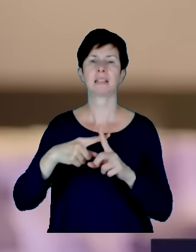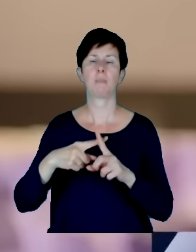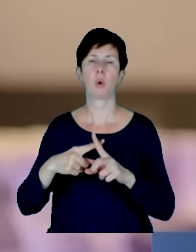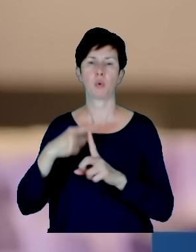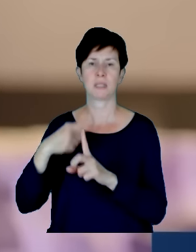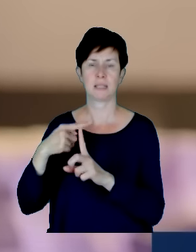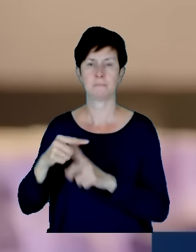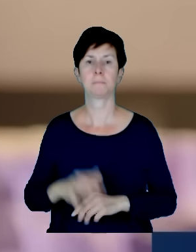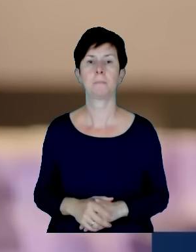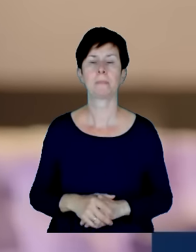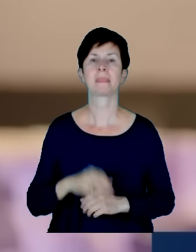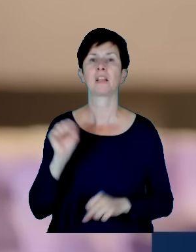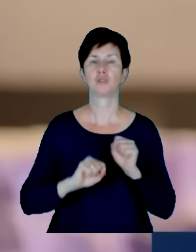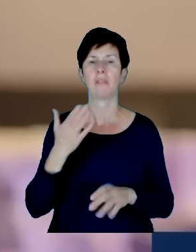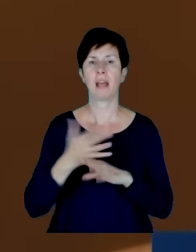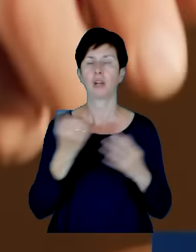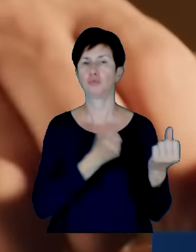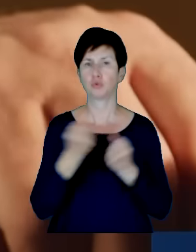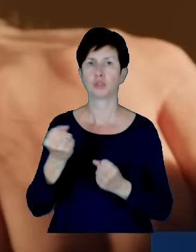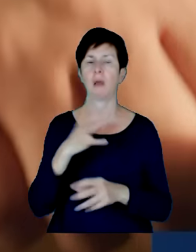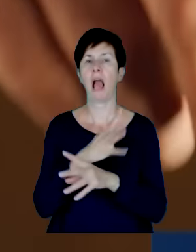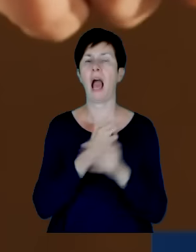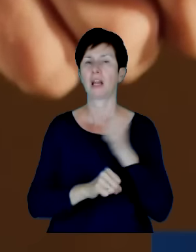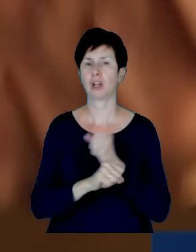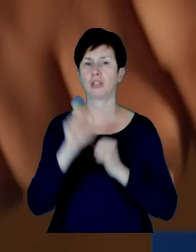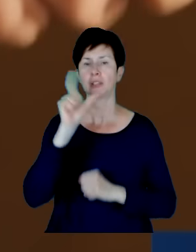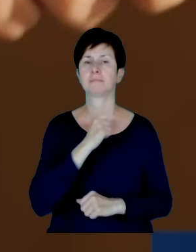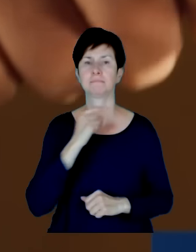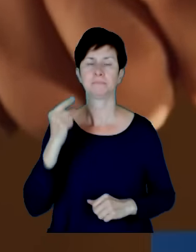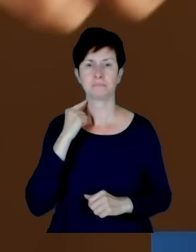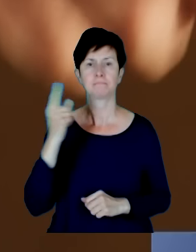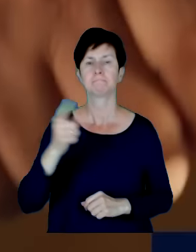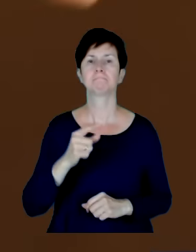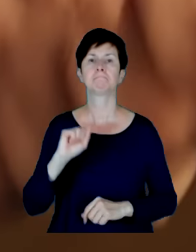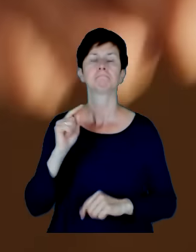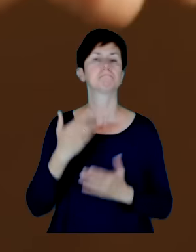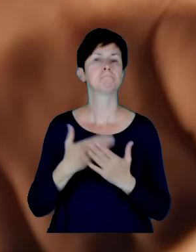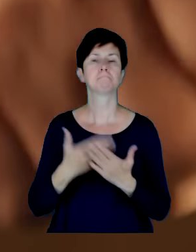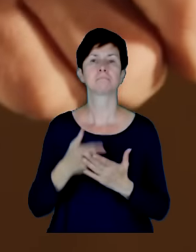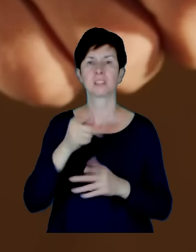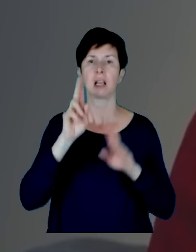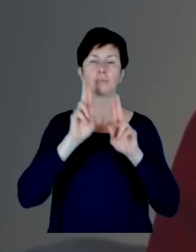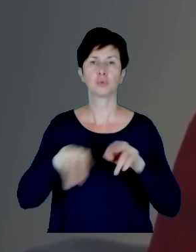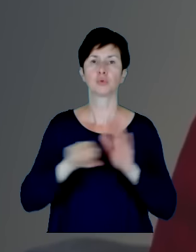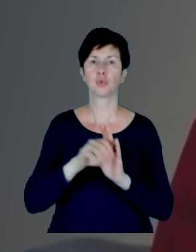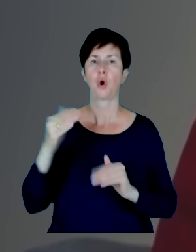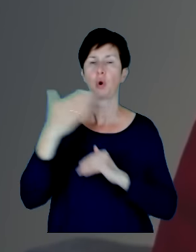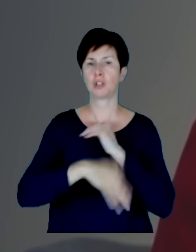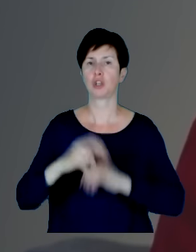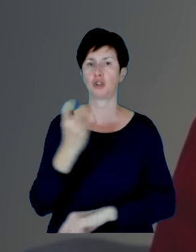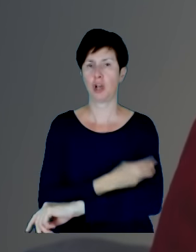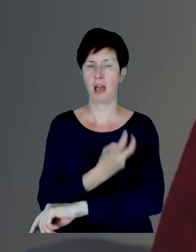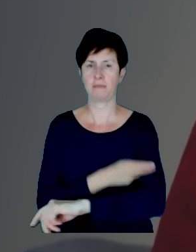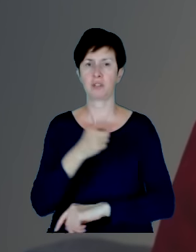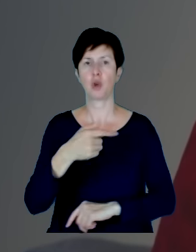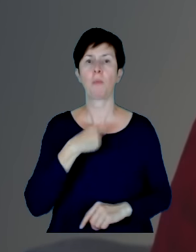decyzję o podtrzymaniu aresztu wobec księdza Michała Olszewskiego upór prokuratury wskazuje na to że duchowny pozostanie tam do końca czerwca ksiądz Olszewski Usłyszał